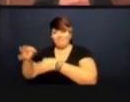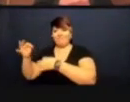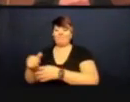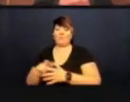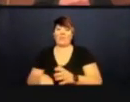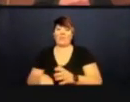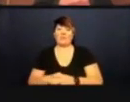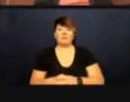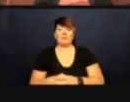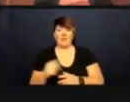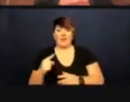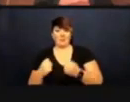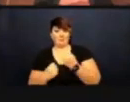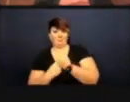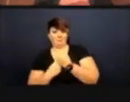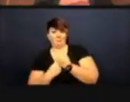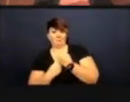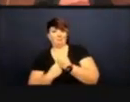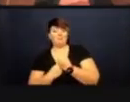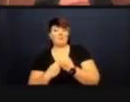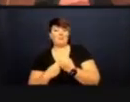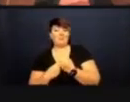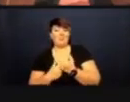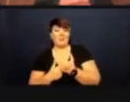ambazo zipo.